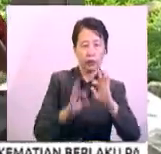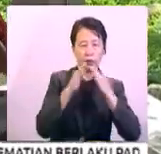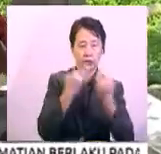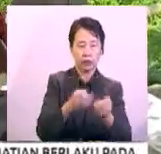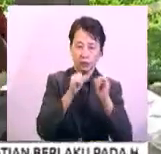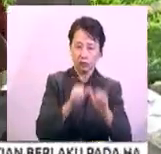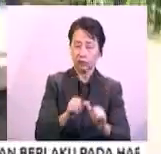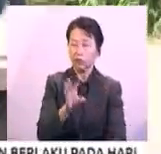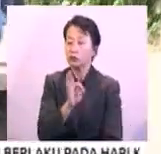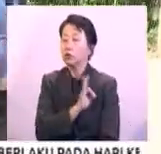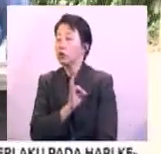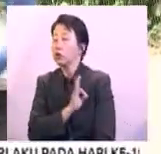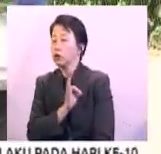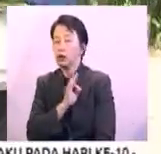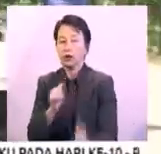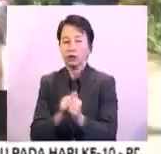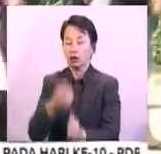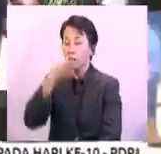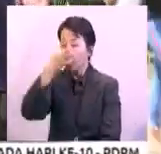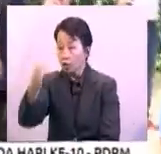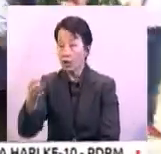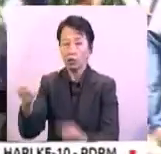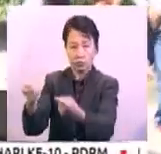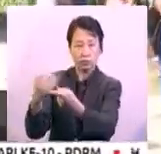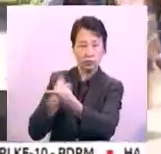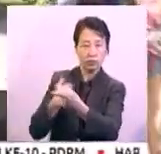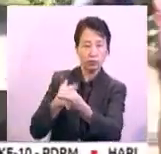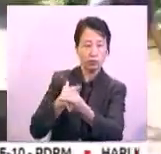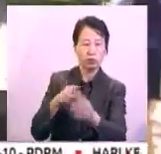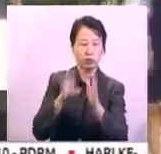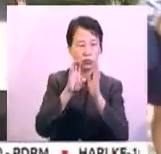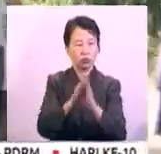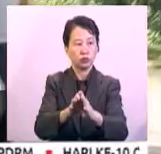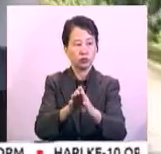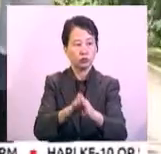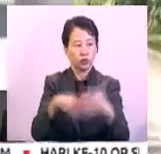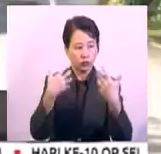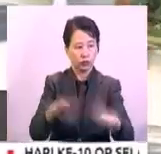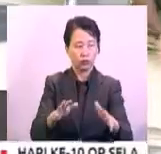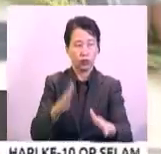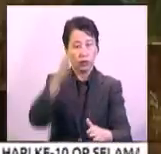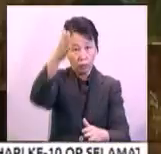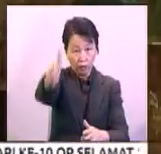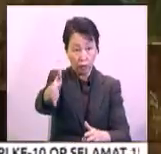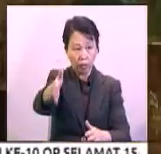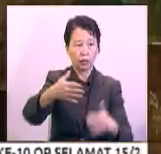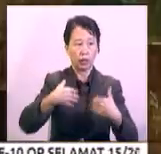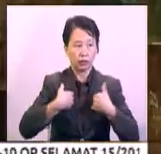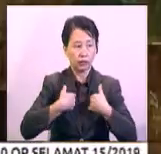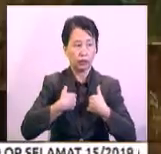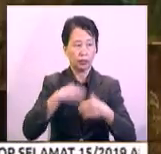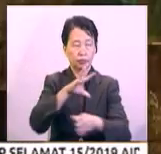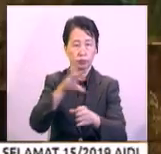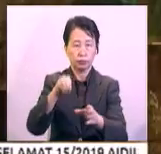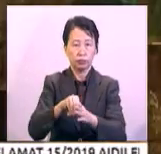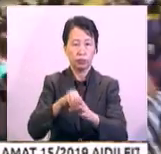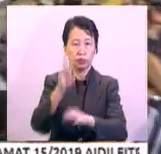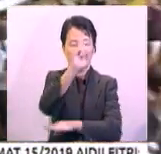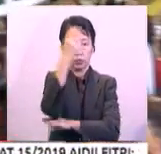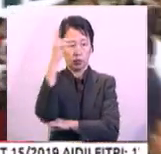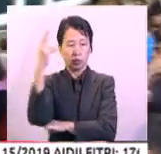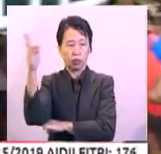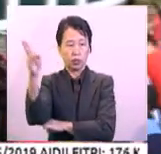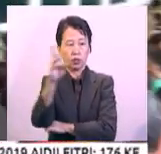kekal teruja dengan daya tarikan ditawarkan. Antara tarikan yang telah dan bakal diwujudkan meliputi rimba